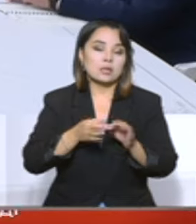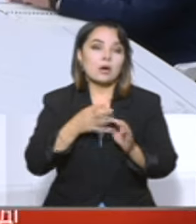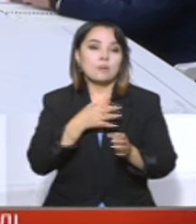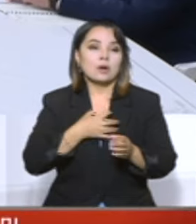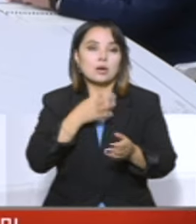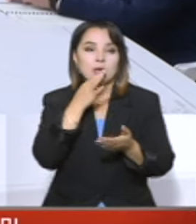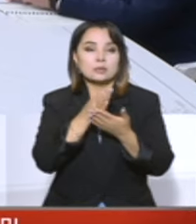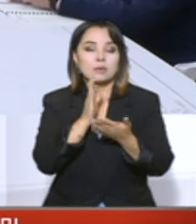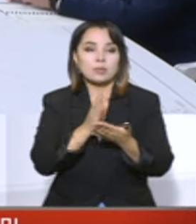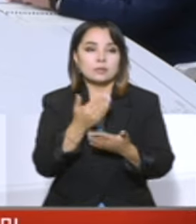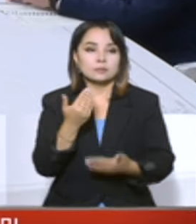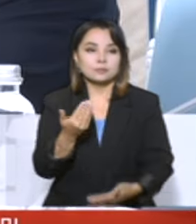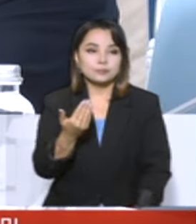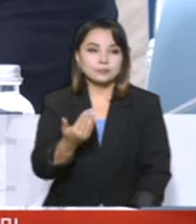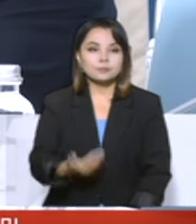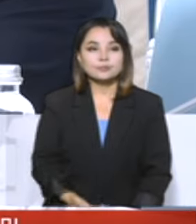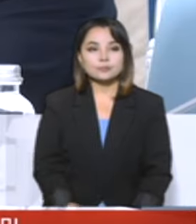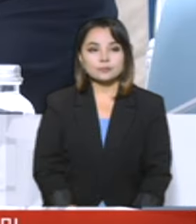тоқталды.